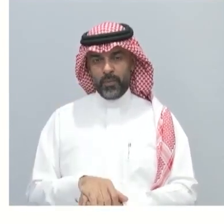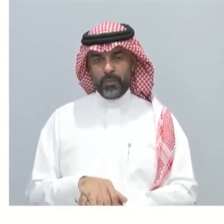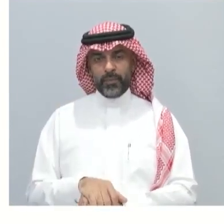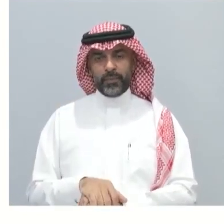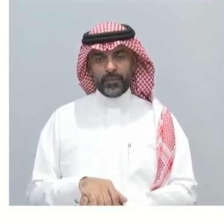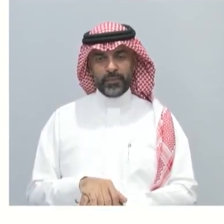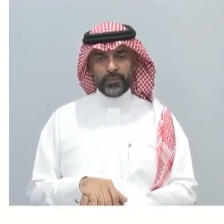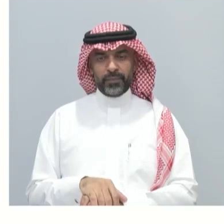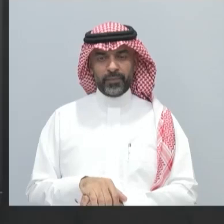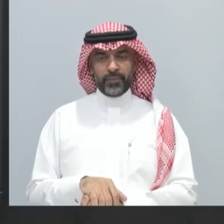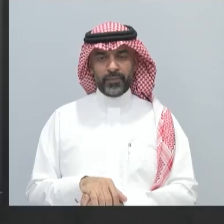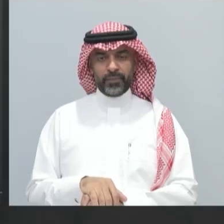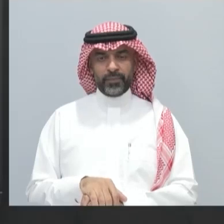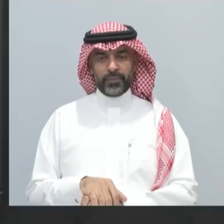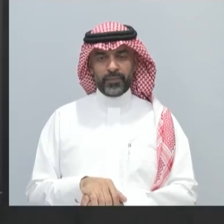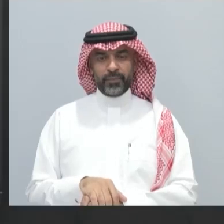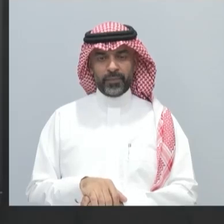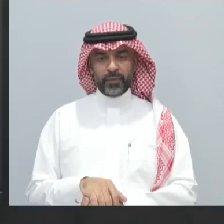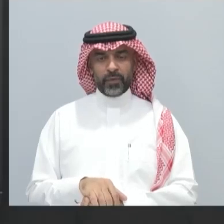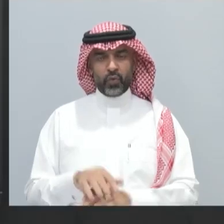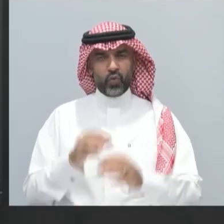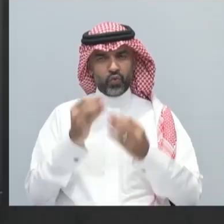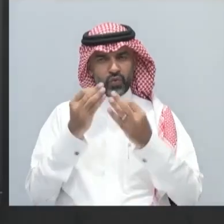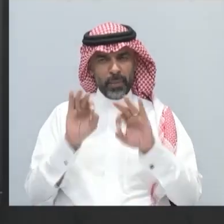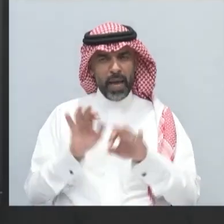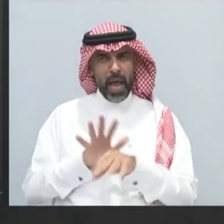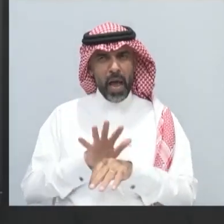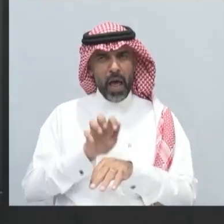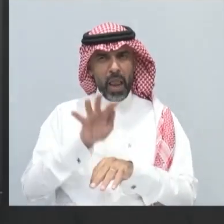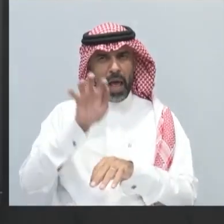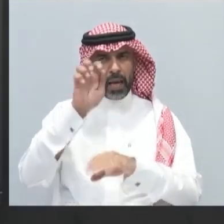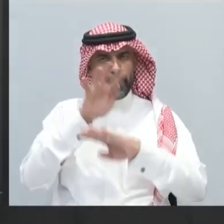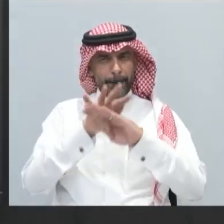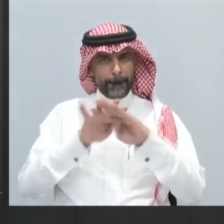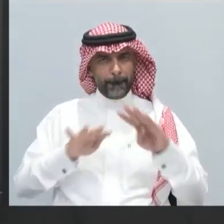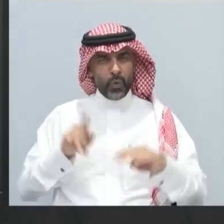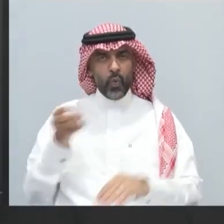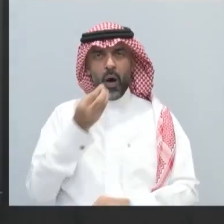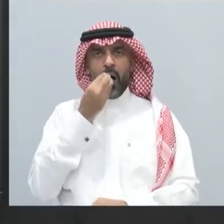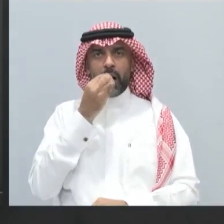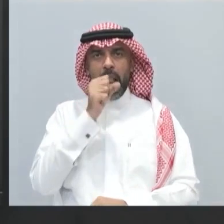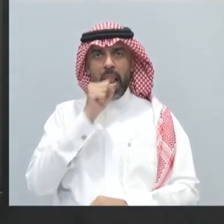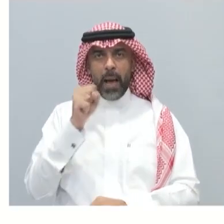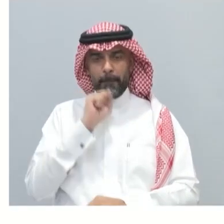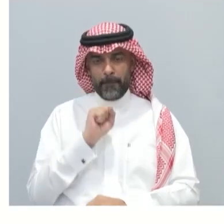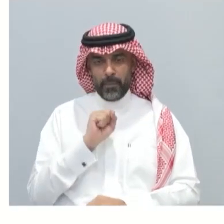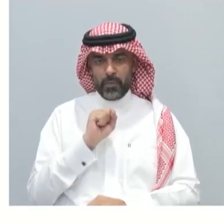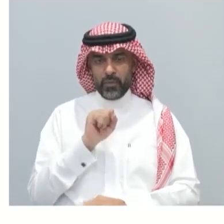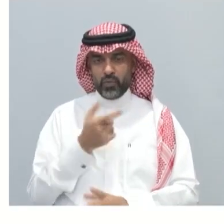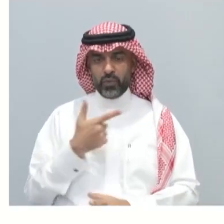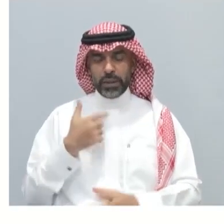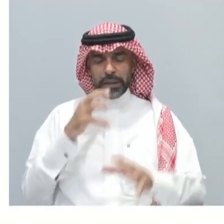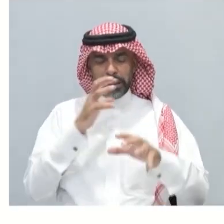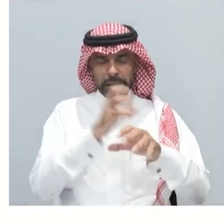هذه الخاصيه مهمه جدا جميع العناكب هي اكله لللحوم وتمسك